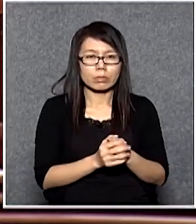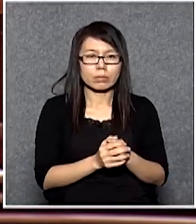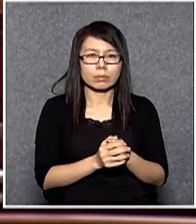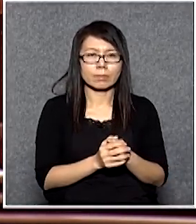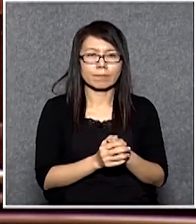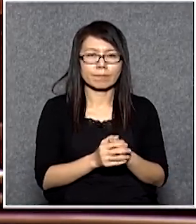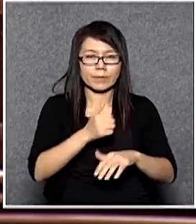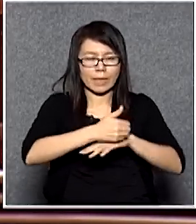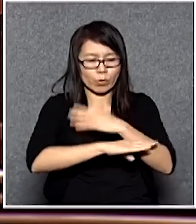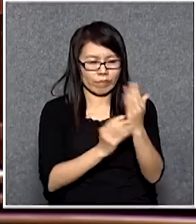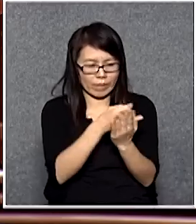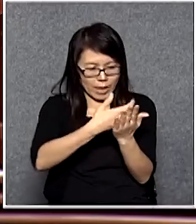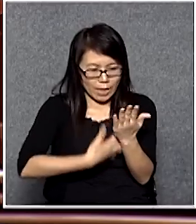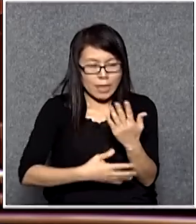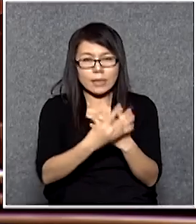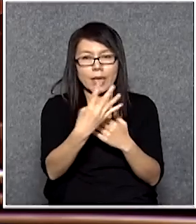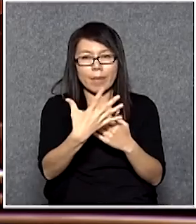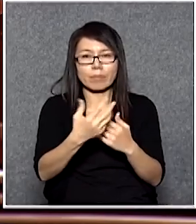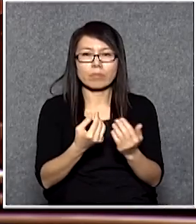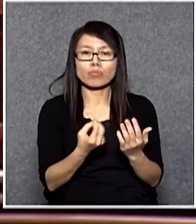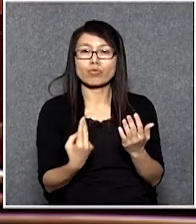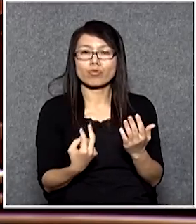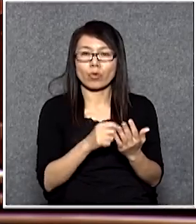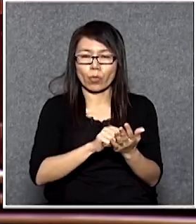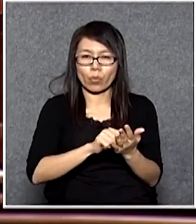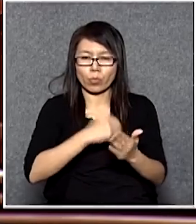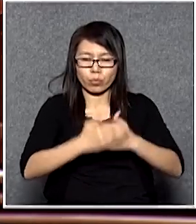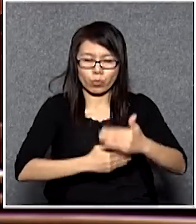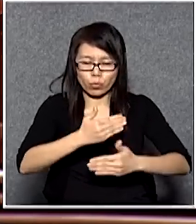基本法四十五條起草的過程。